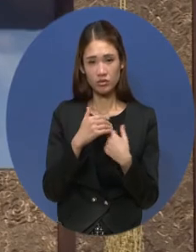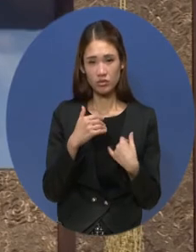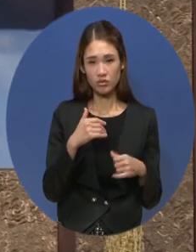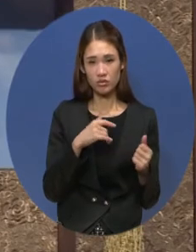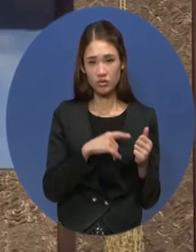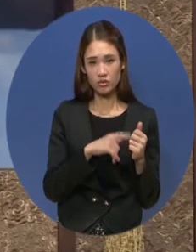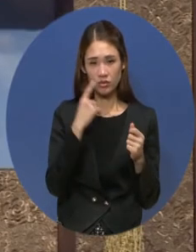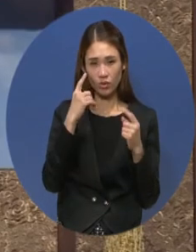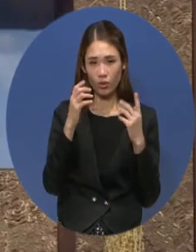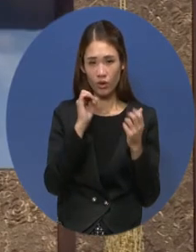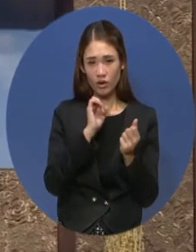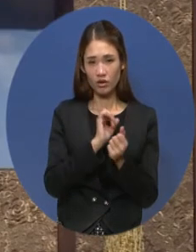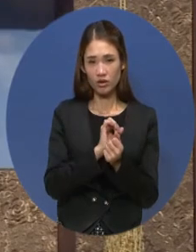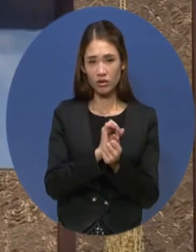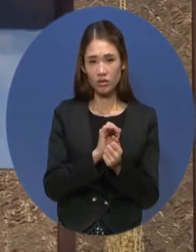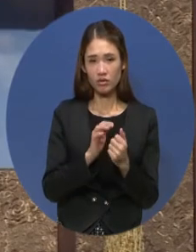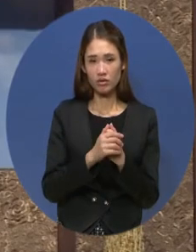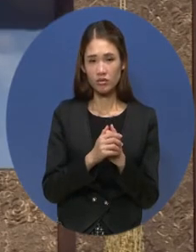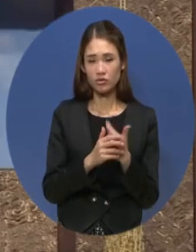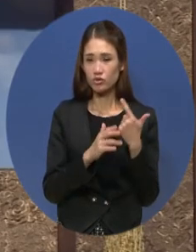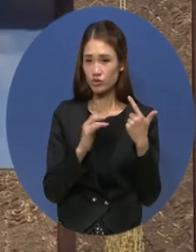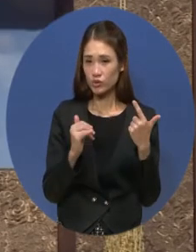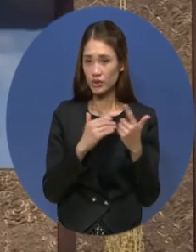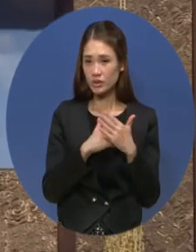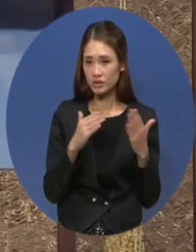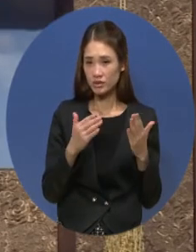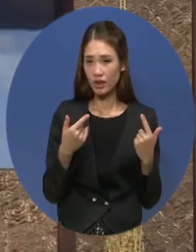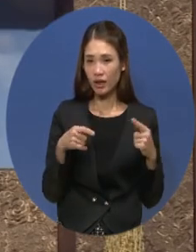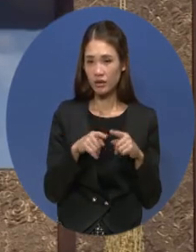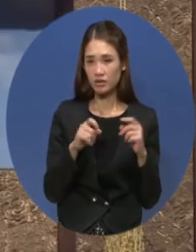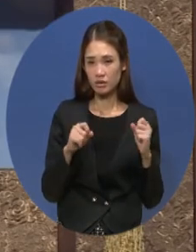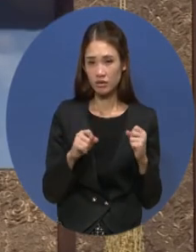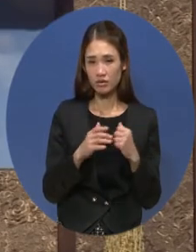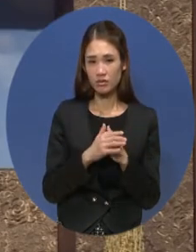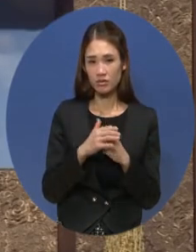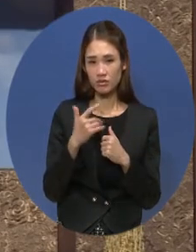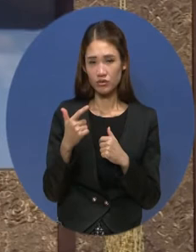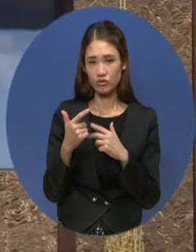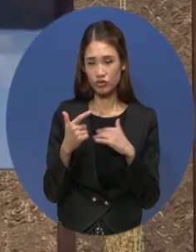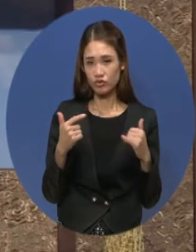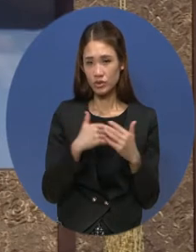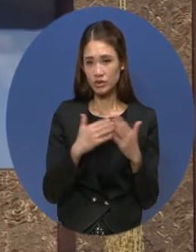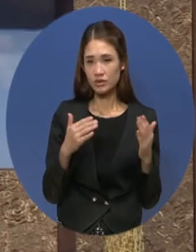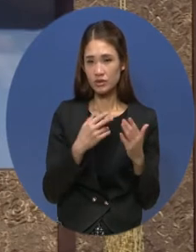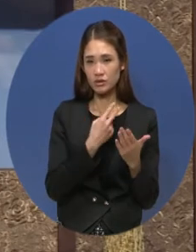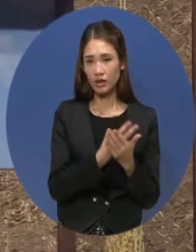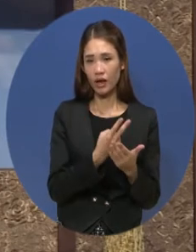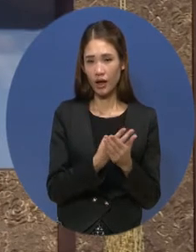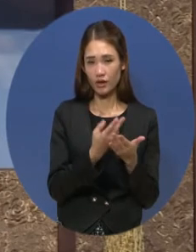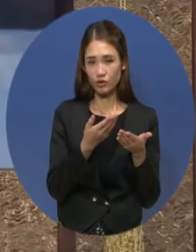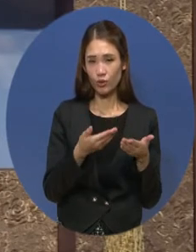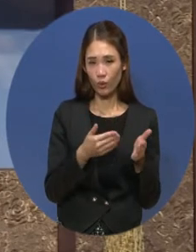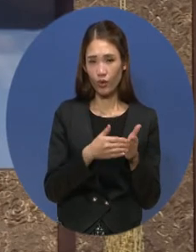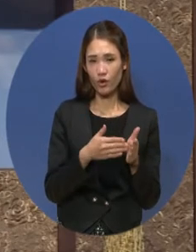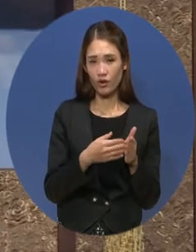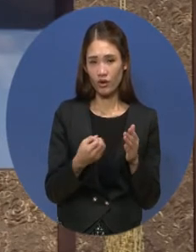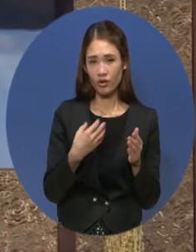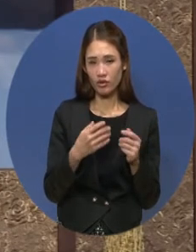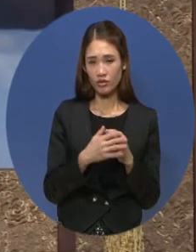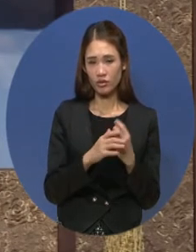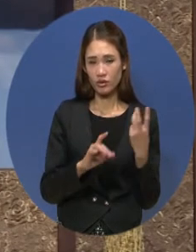확진 인데 어 그때 6인실 있었다고 하더라구요 그래서 6인 실의 어떻게 자리를 내줄 수가 없겠냐 라고 해서